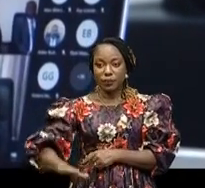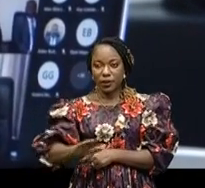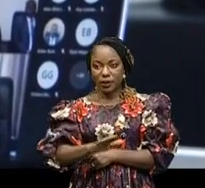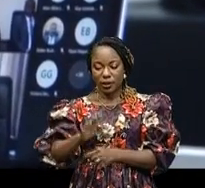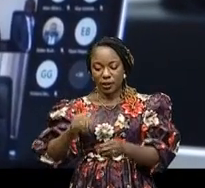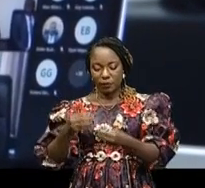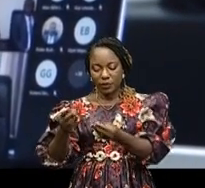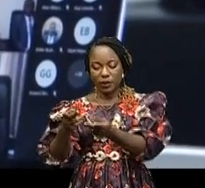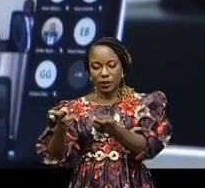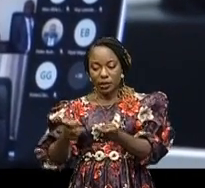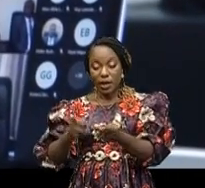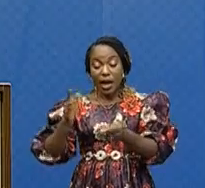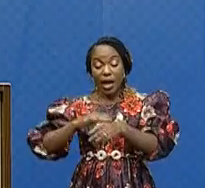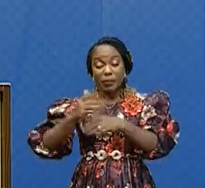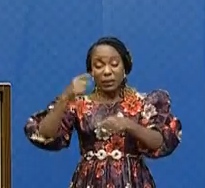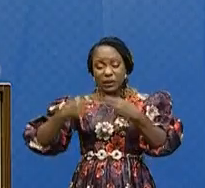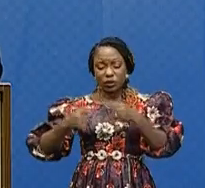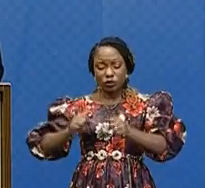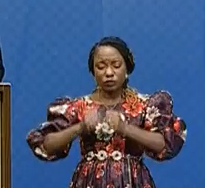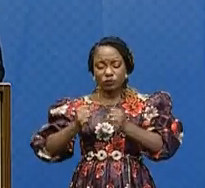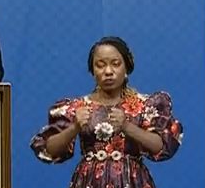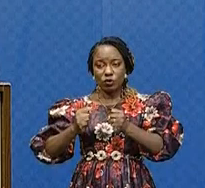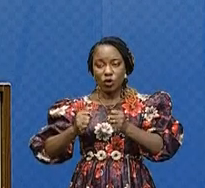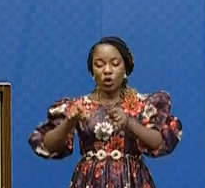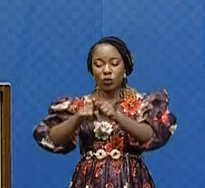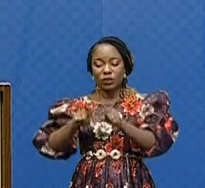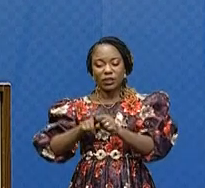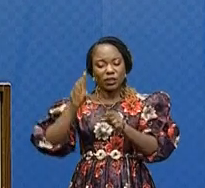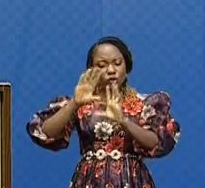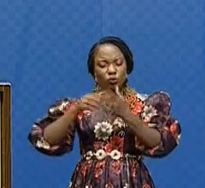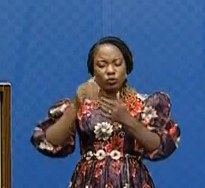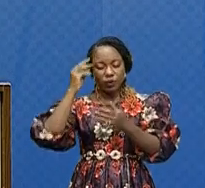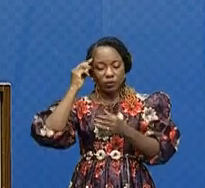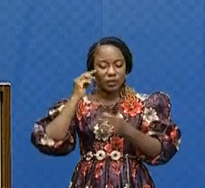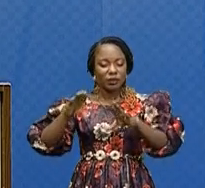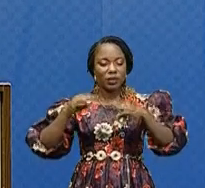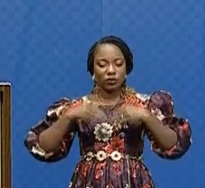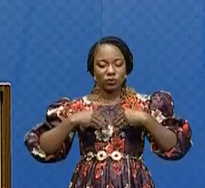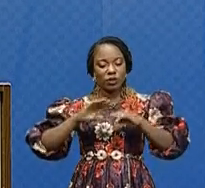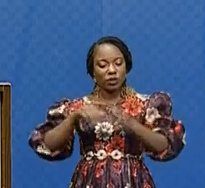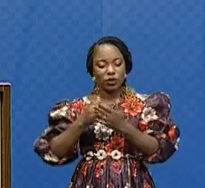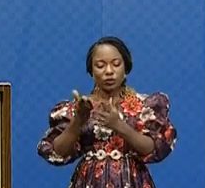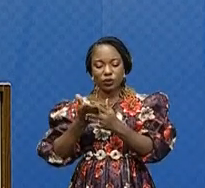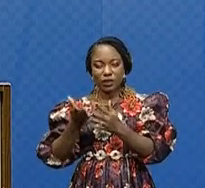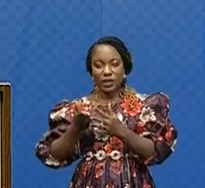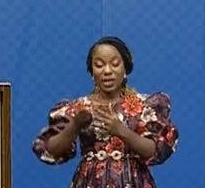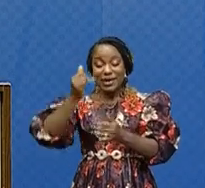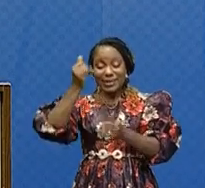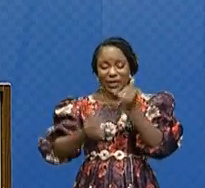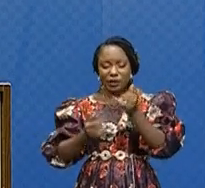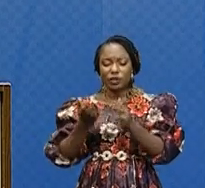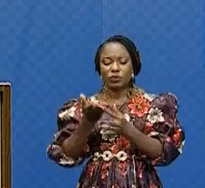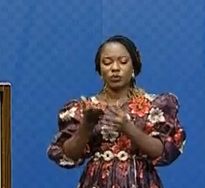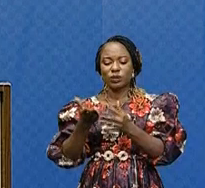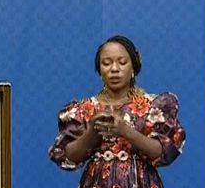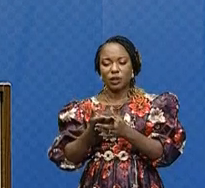jeu. Après débat et délibération, le Conseil des ministres a adopté ces dossiers. Dernier dossier soumis à